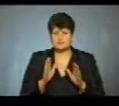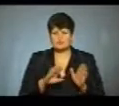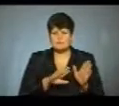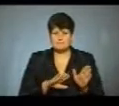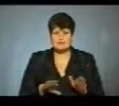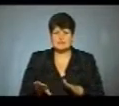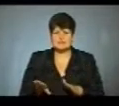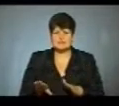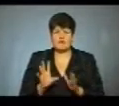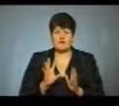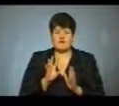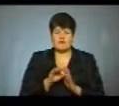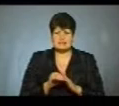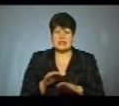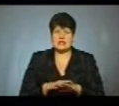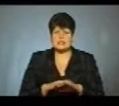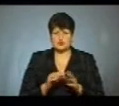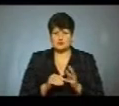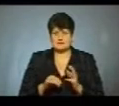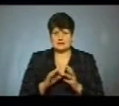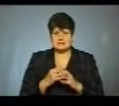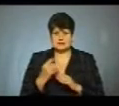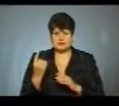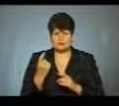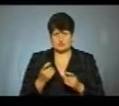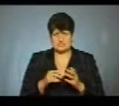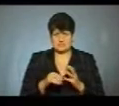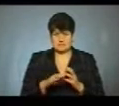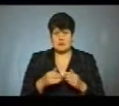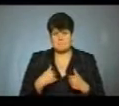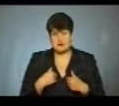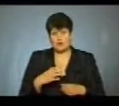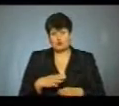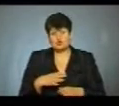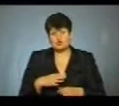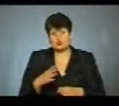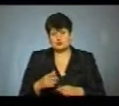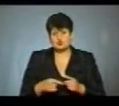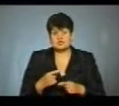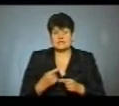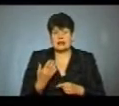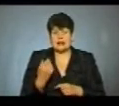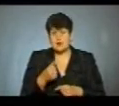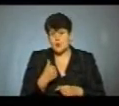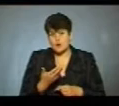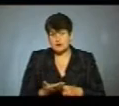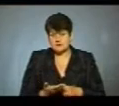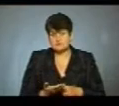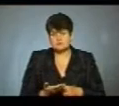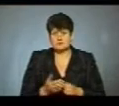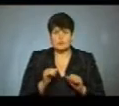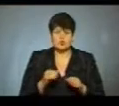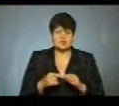після введення ринку сільськогосподарських земель. Отже, ми очікуємо, що через декілька років, може,